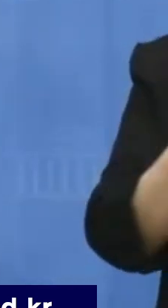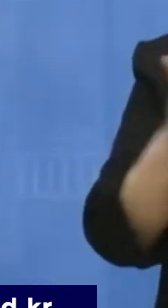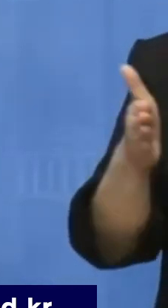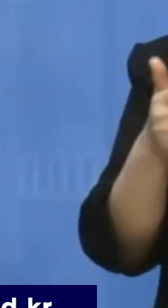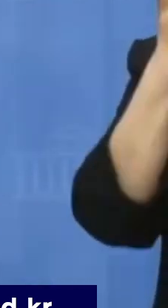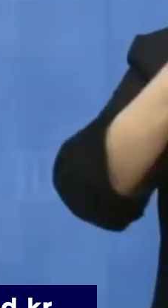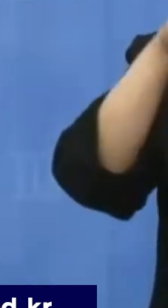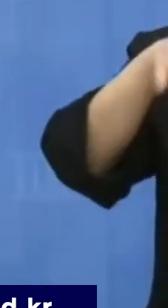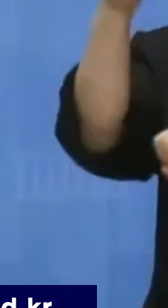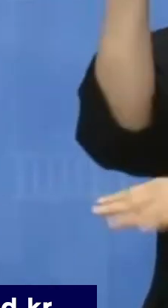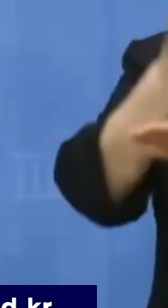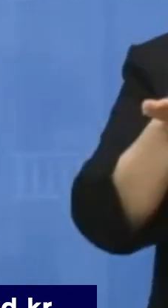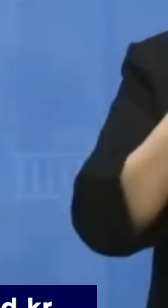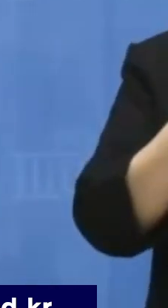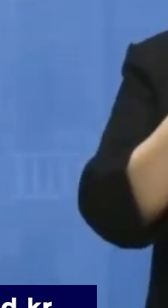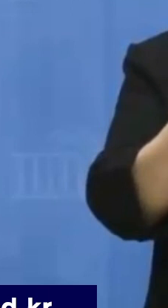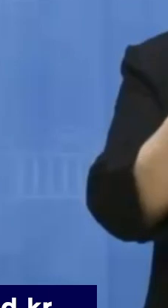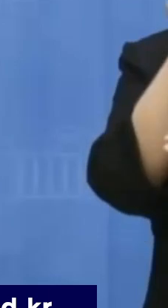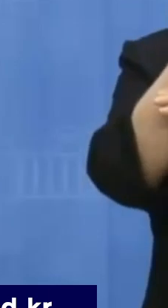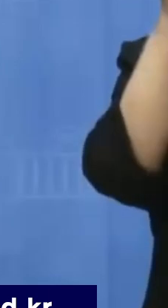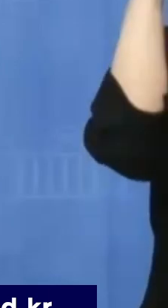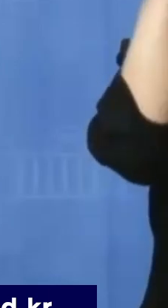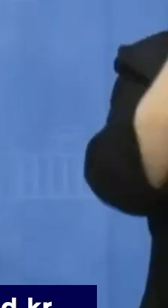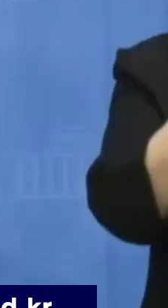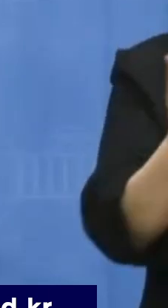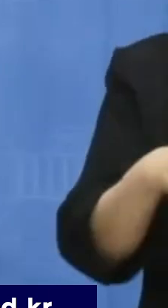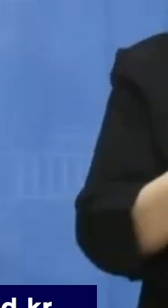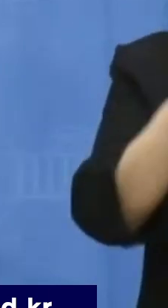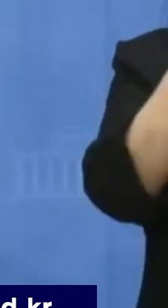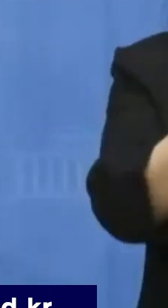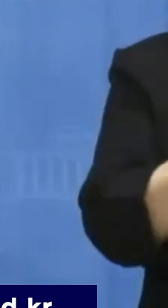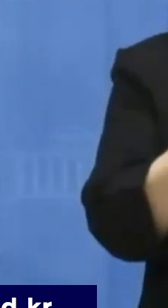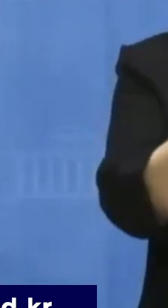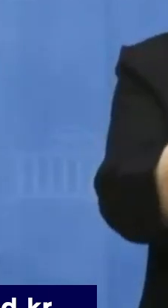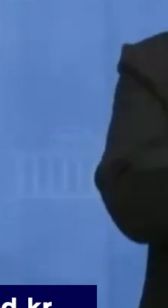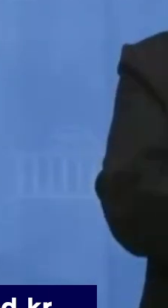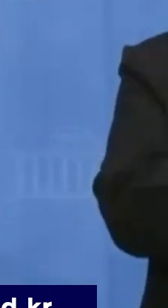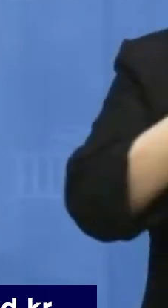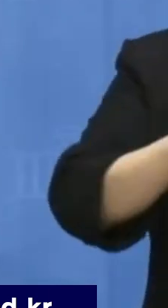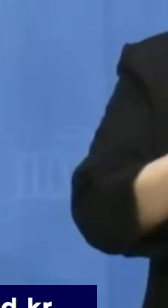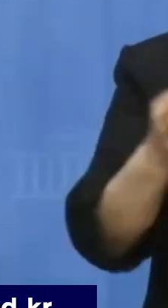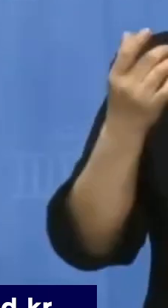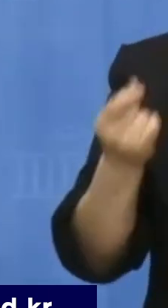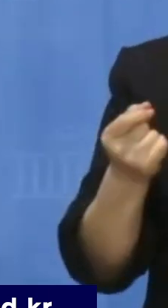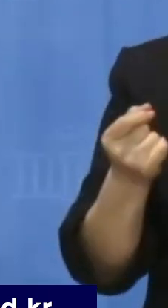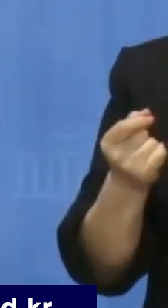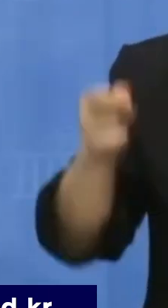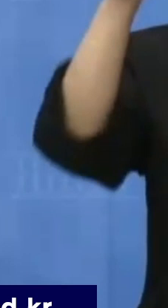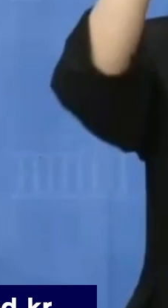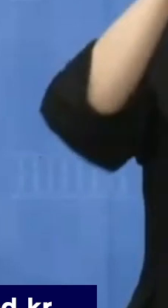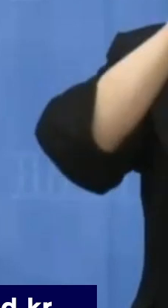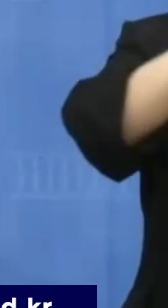원칙을 지키고 행정적 혼란을 방지하기 위해 법률에 따른 권한을 실제화하는 것이지